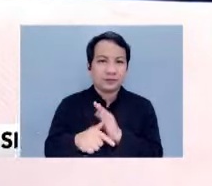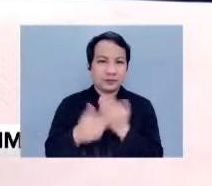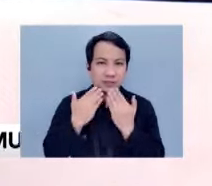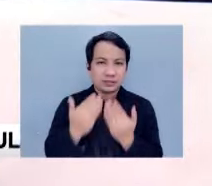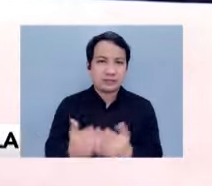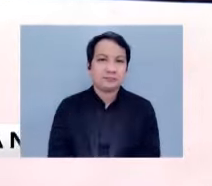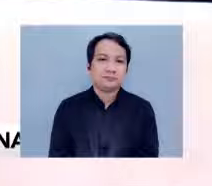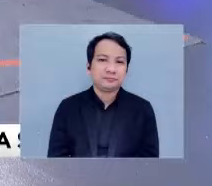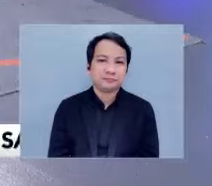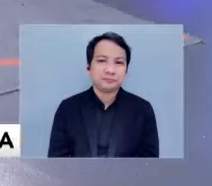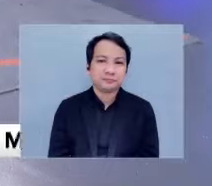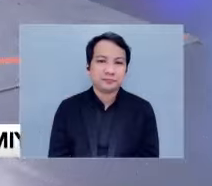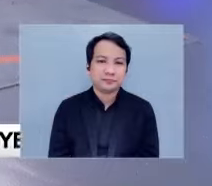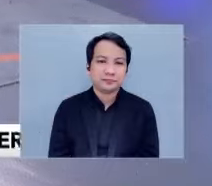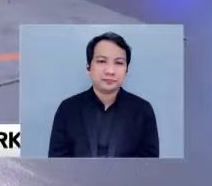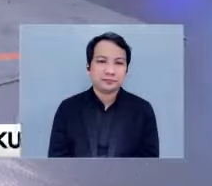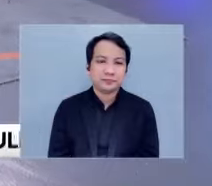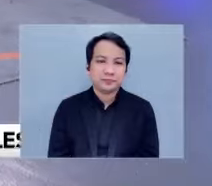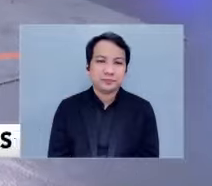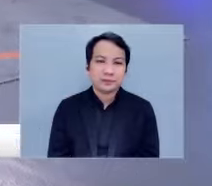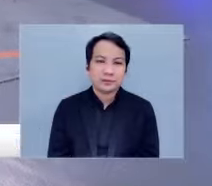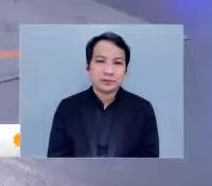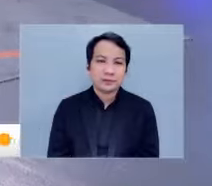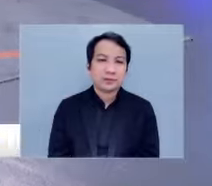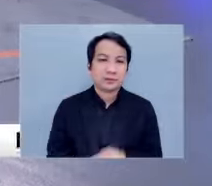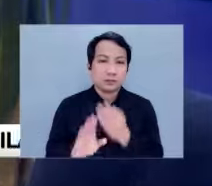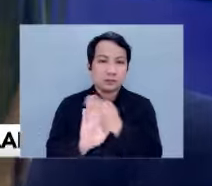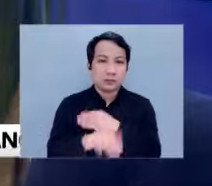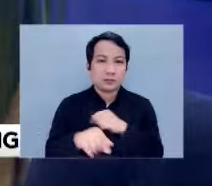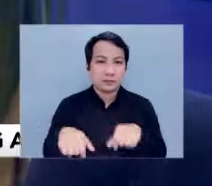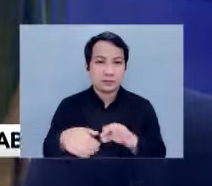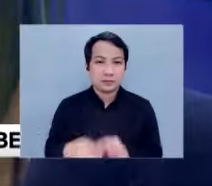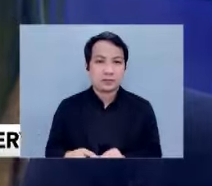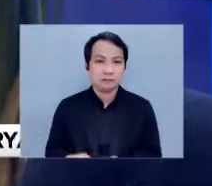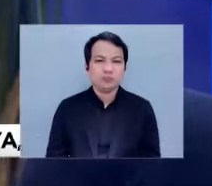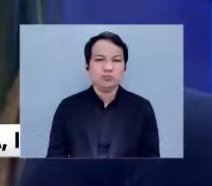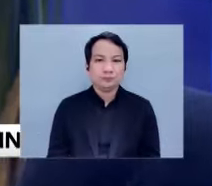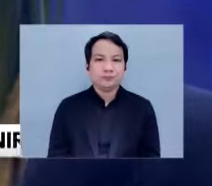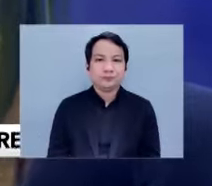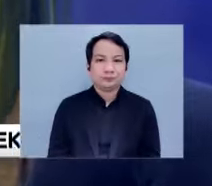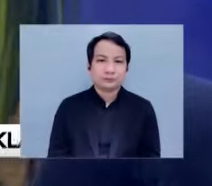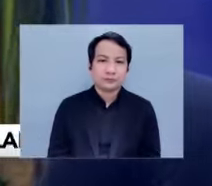Attorney. At ito po sa aming pagbabalik. Diva,